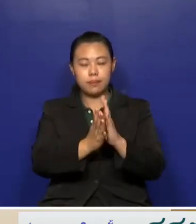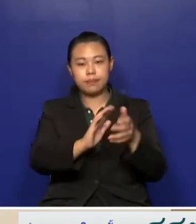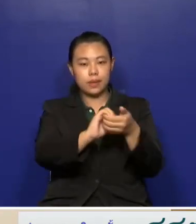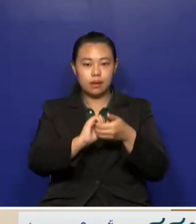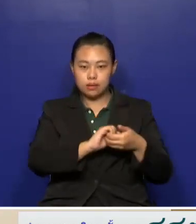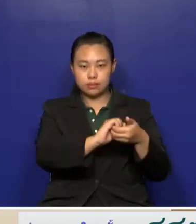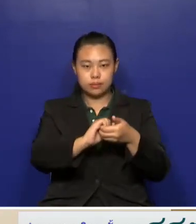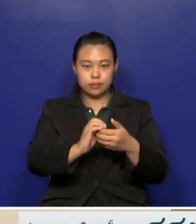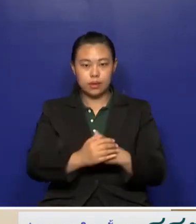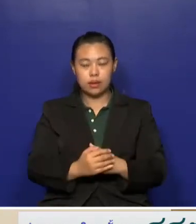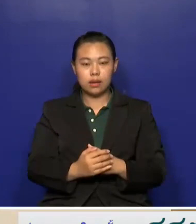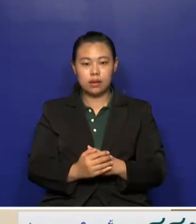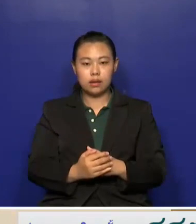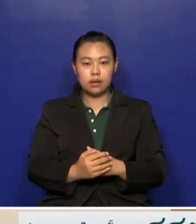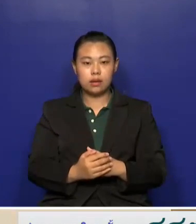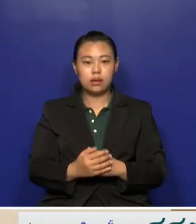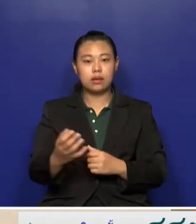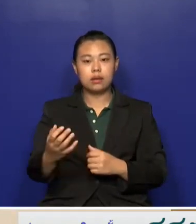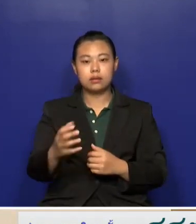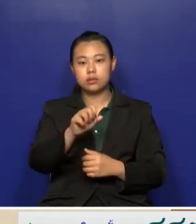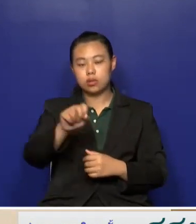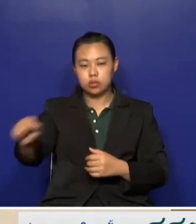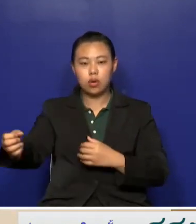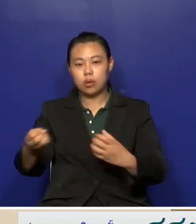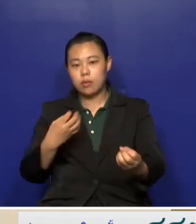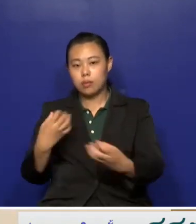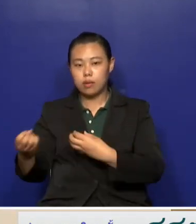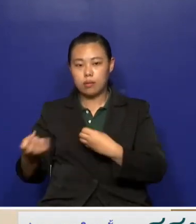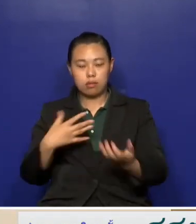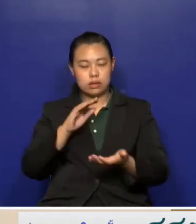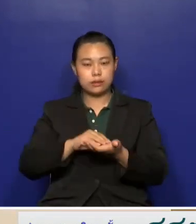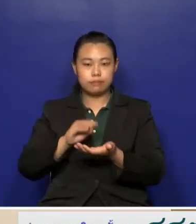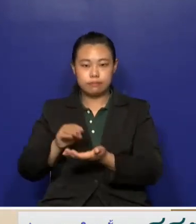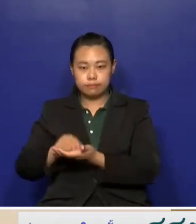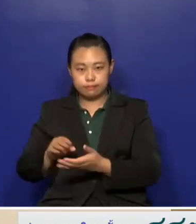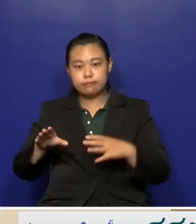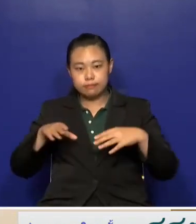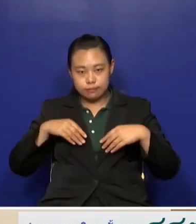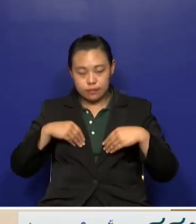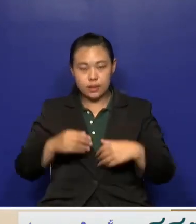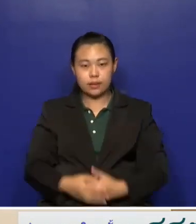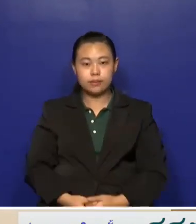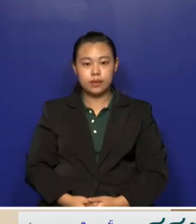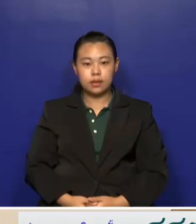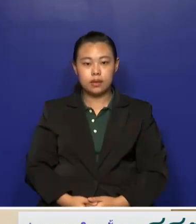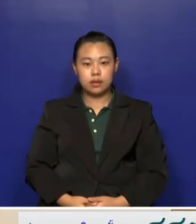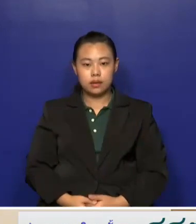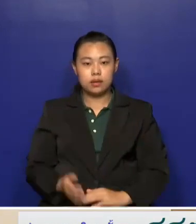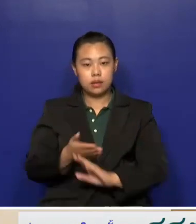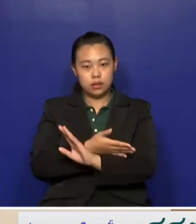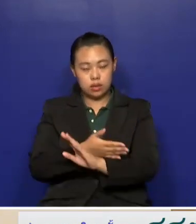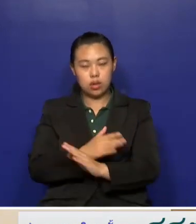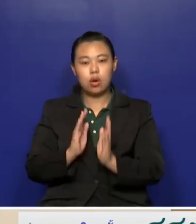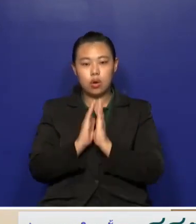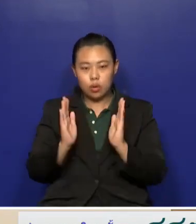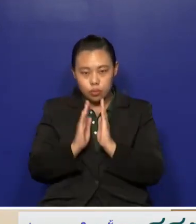ที่มารับฟังความเห็นของท่านสมาชิกผู้ทรงเกียรติในวันนี้นะครับก่อนอื่นต้องขอบพระคุณ ความเห็นและข้อเส